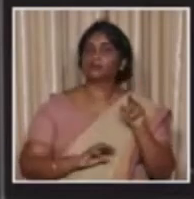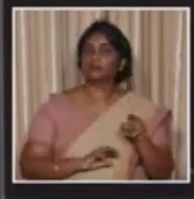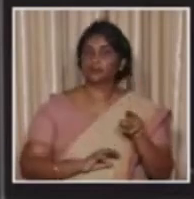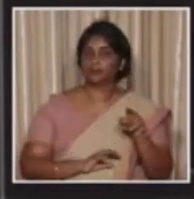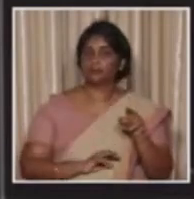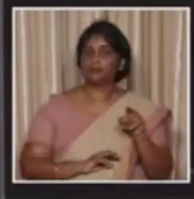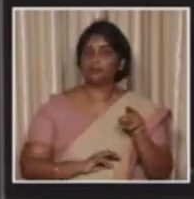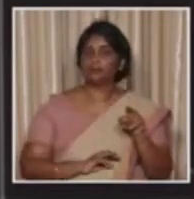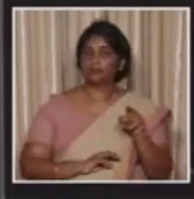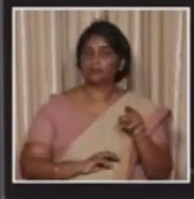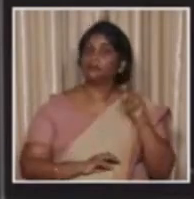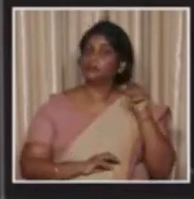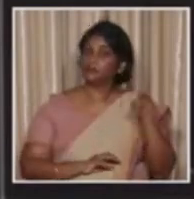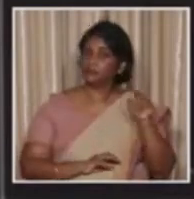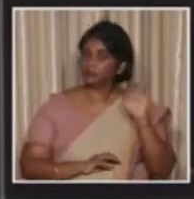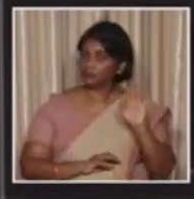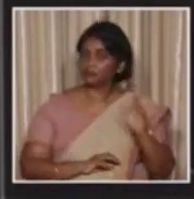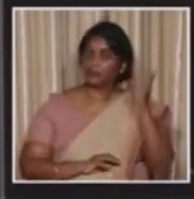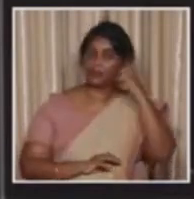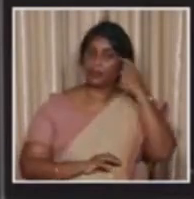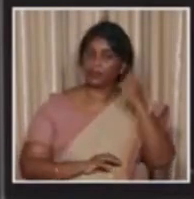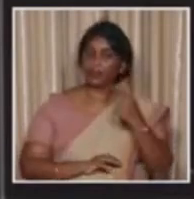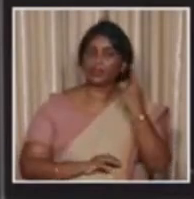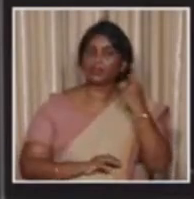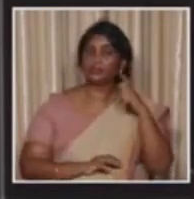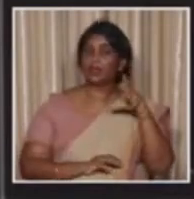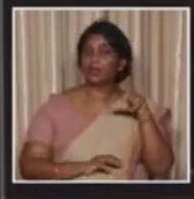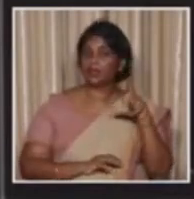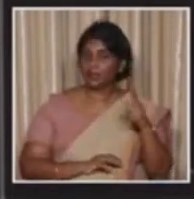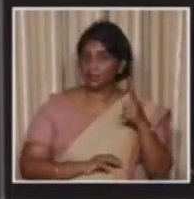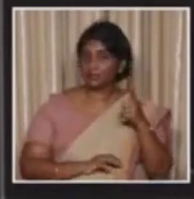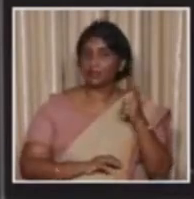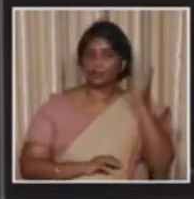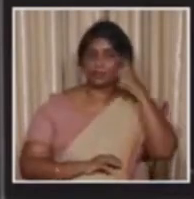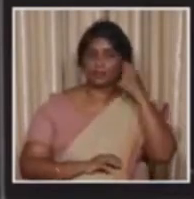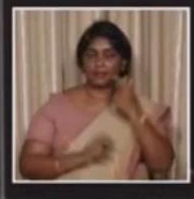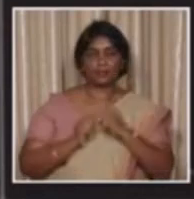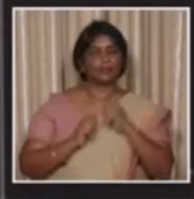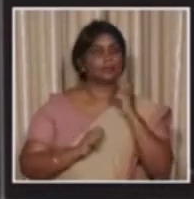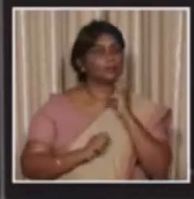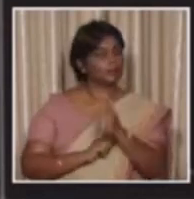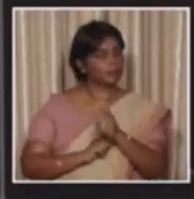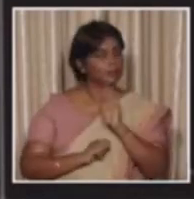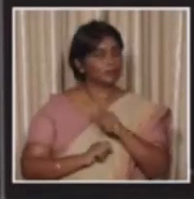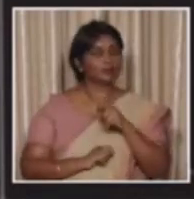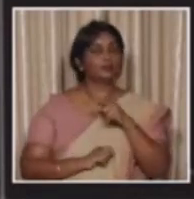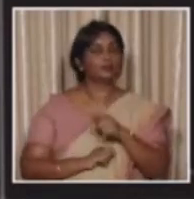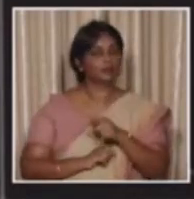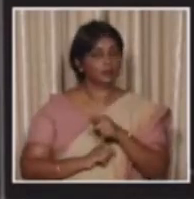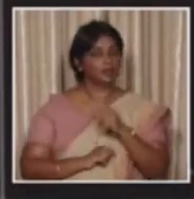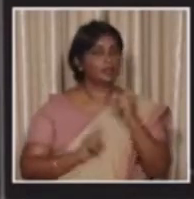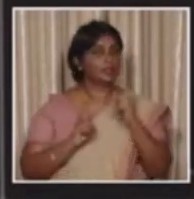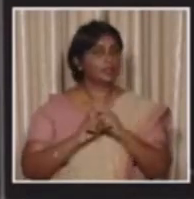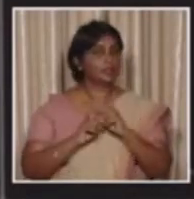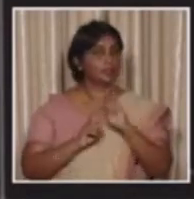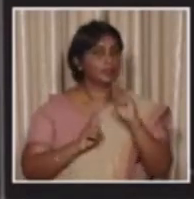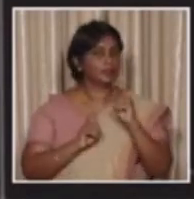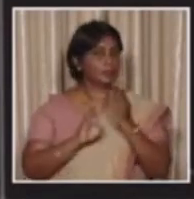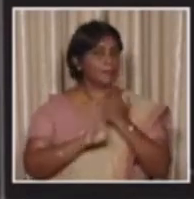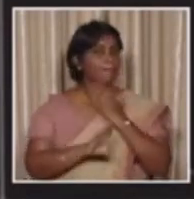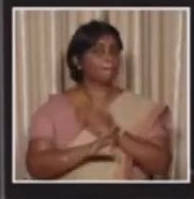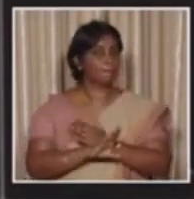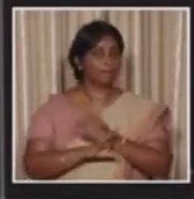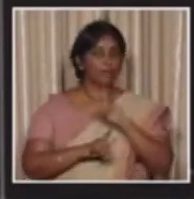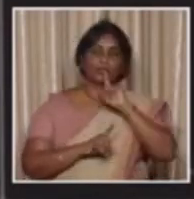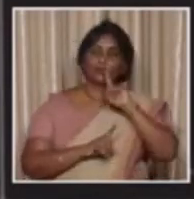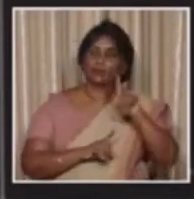சம்பளம் வழங்குமாறு அதனை டிசம்பர் 31ஆம் தேதிக்கு முன்பதாக தெரிவிக்க கூறியிருக்கின்றார். ஆகவே ஜனாதிபதி அவர்களுக்கு என்னுடைய மக்கள் சார்பாக